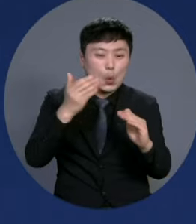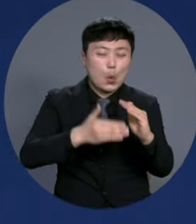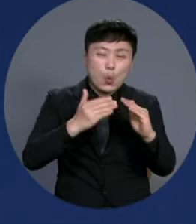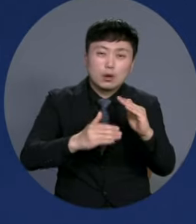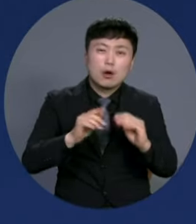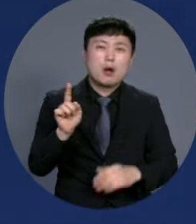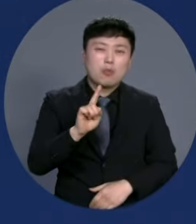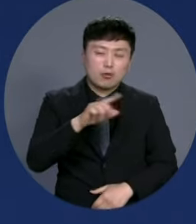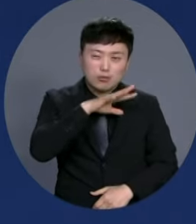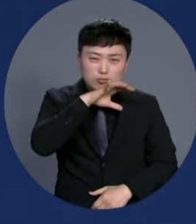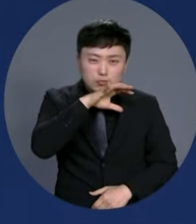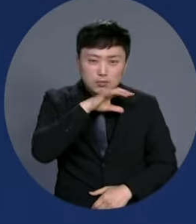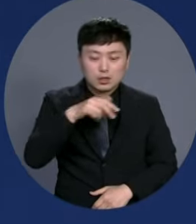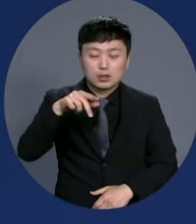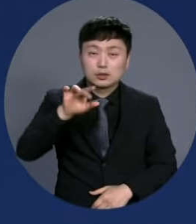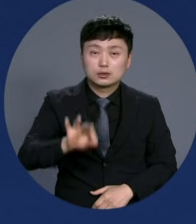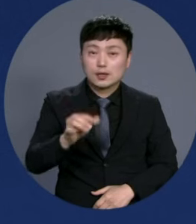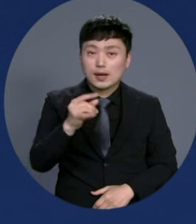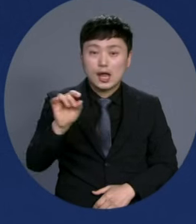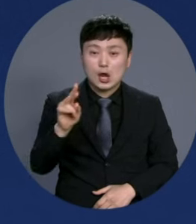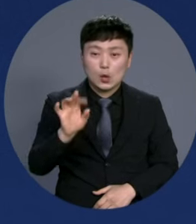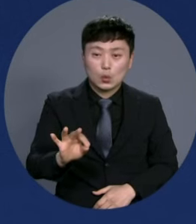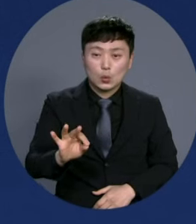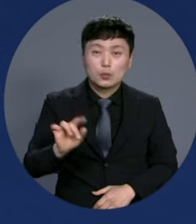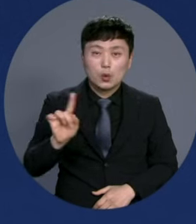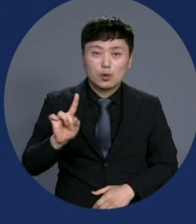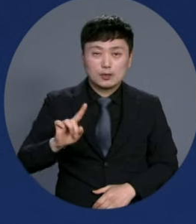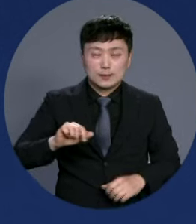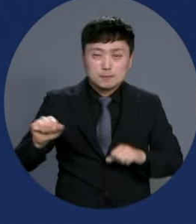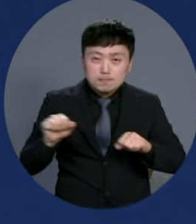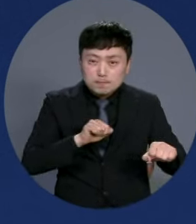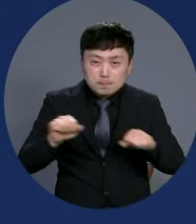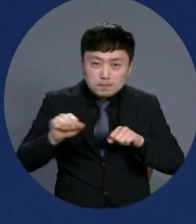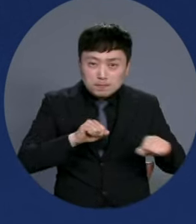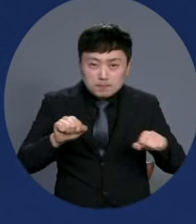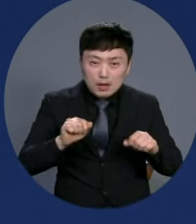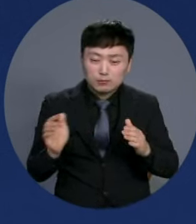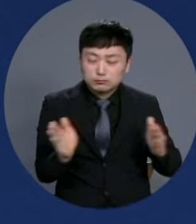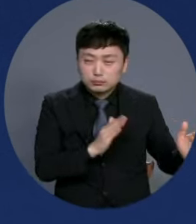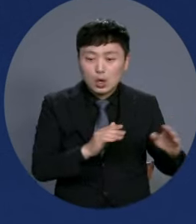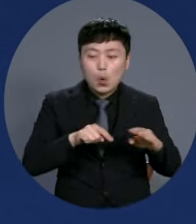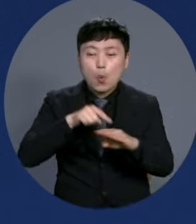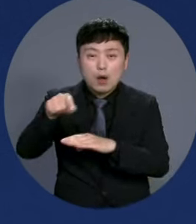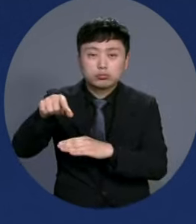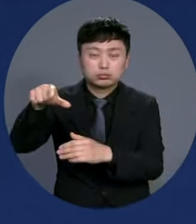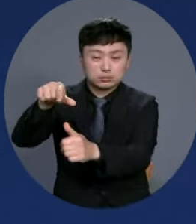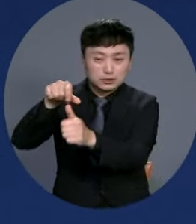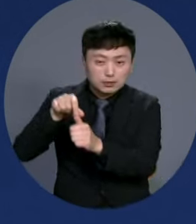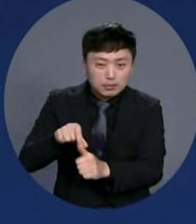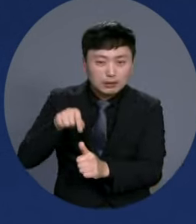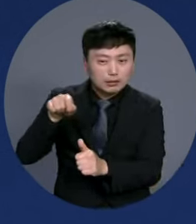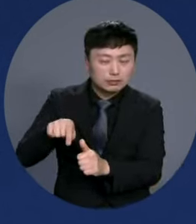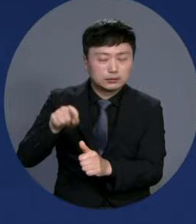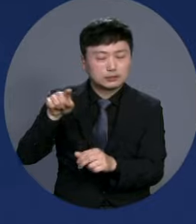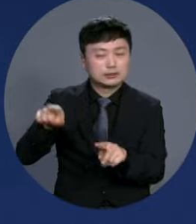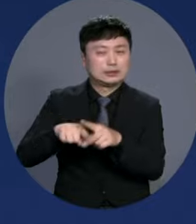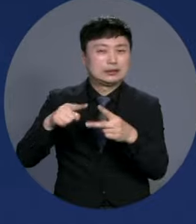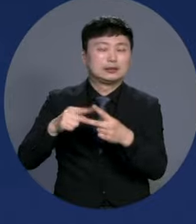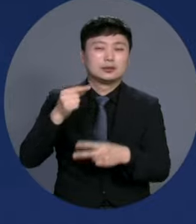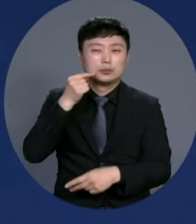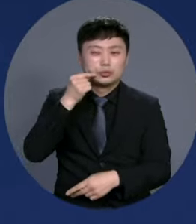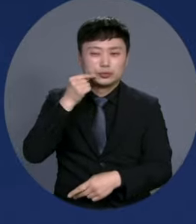지적했습니다. 정혜용 예비 후보는 열심히 뛰던 사람을 두고 외부 후보를 낙점한다면 납득되지 않을 것